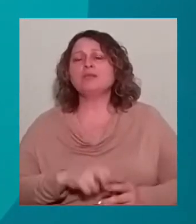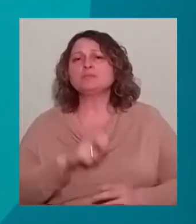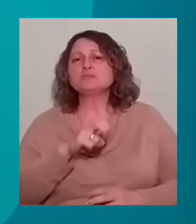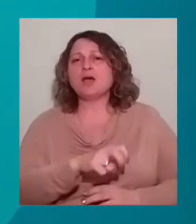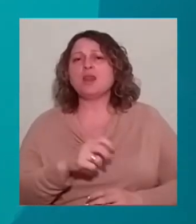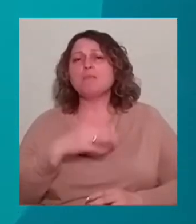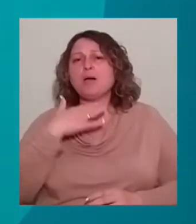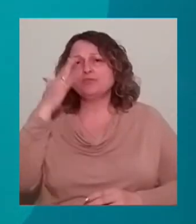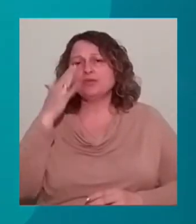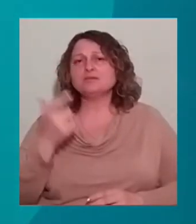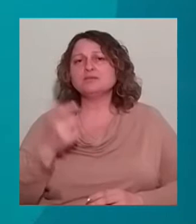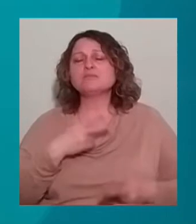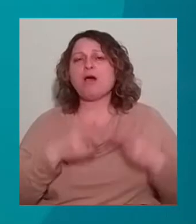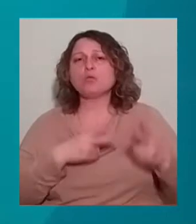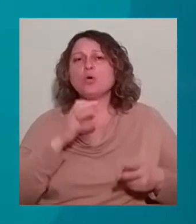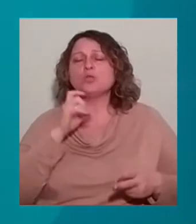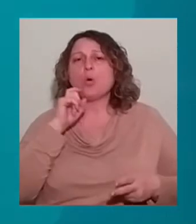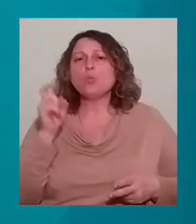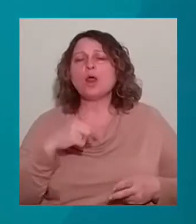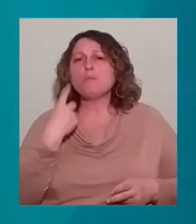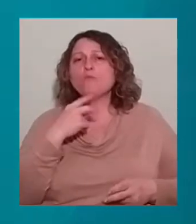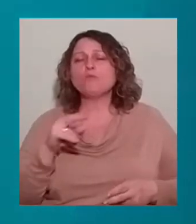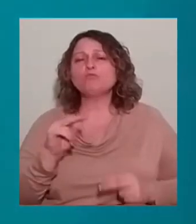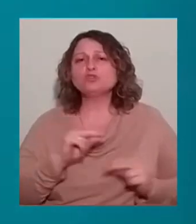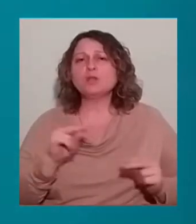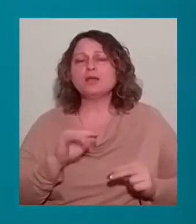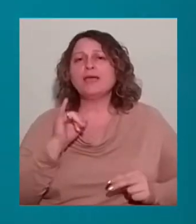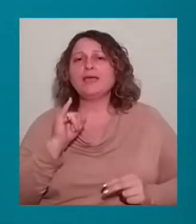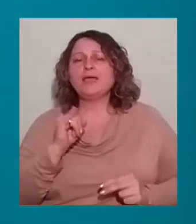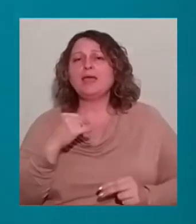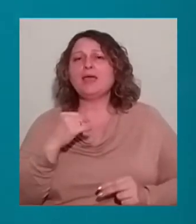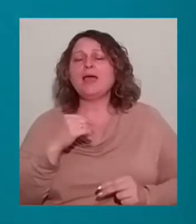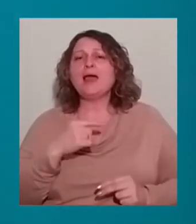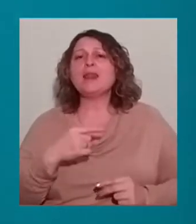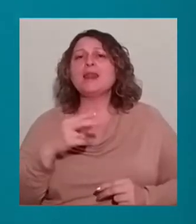вчительку української мови та літератури Жанну Мунтяну. За